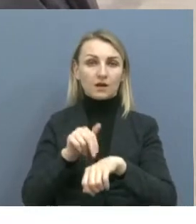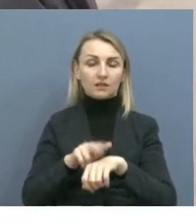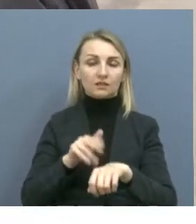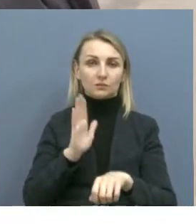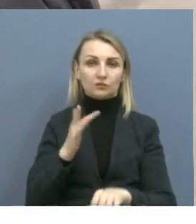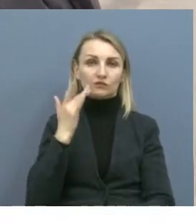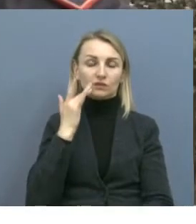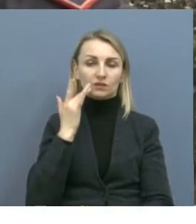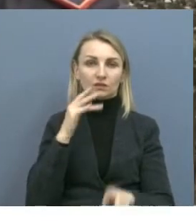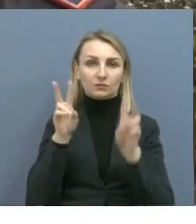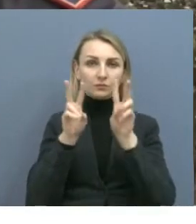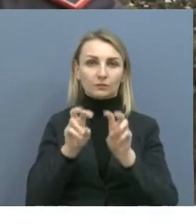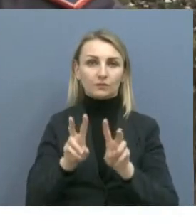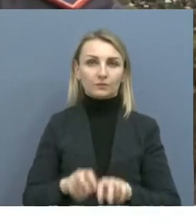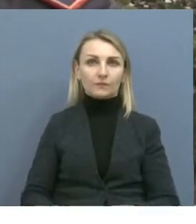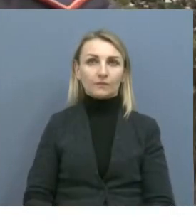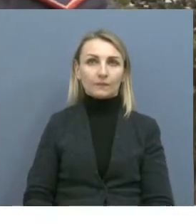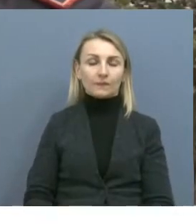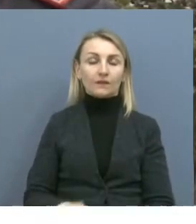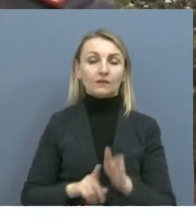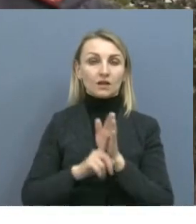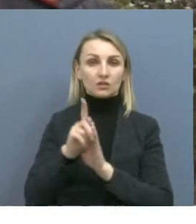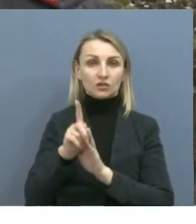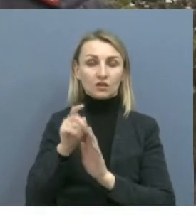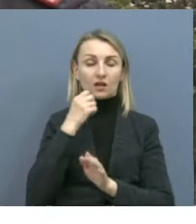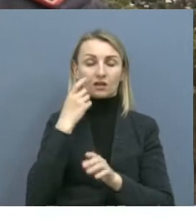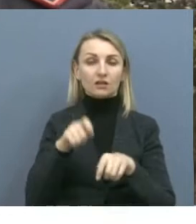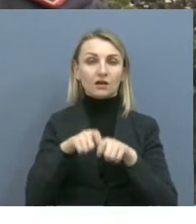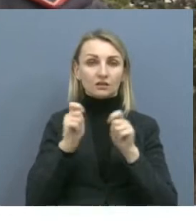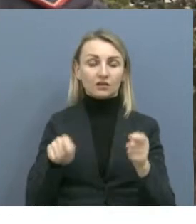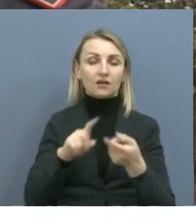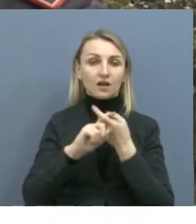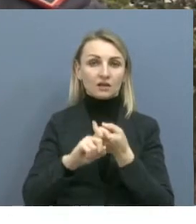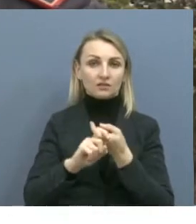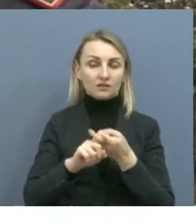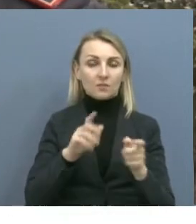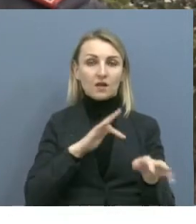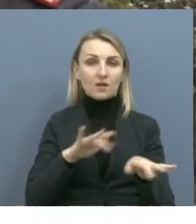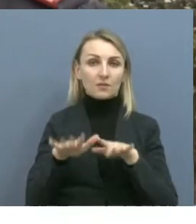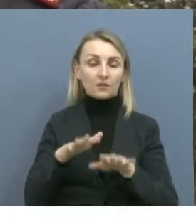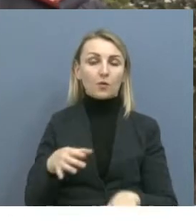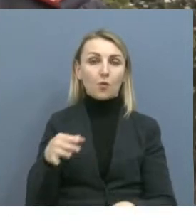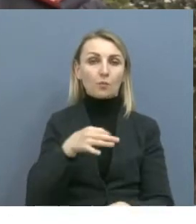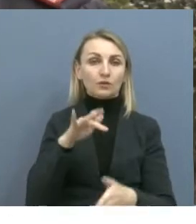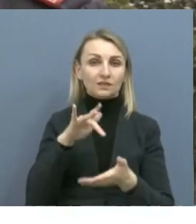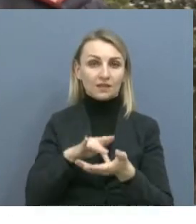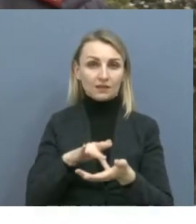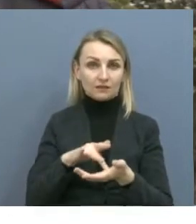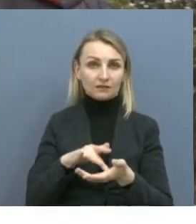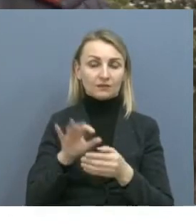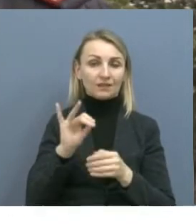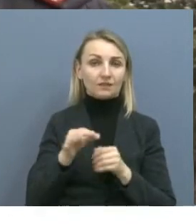рейды. В связи с введением карантинных мероприятий на территории областного центра и районов